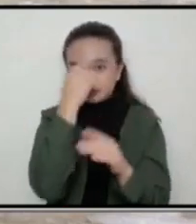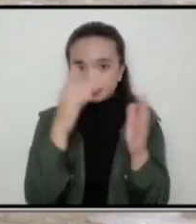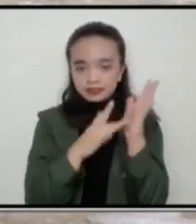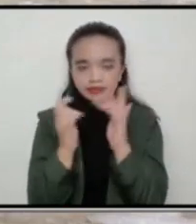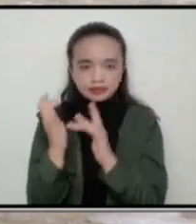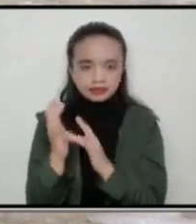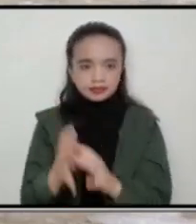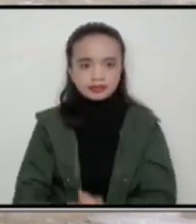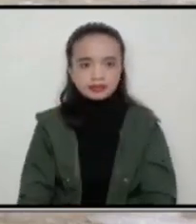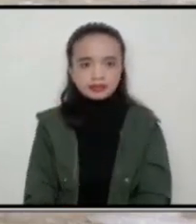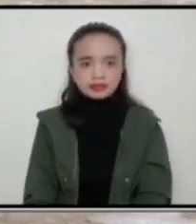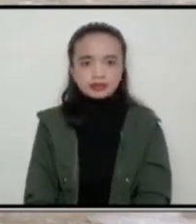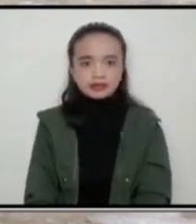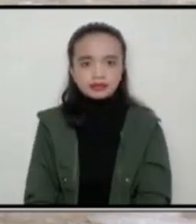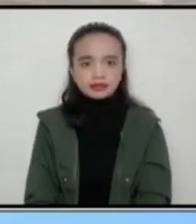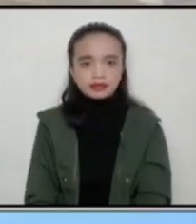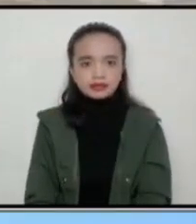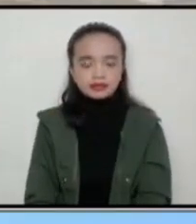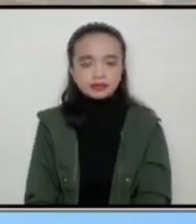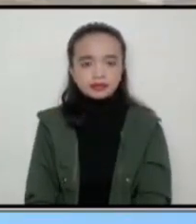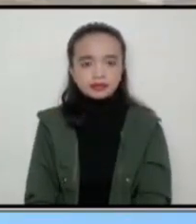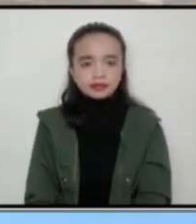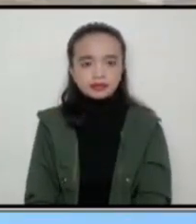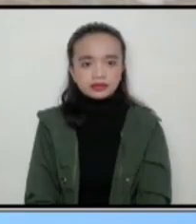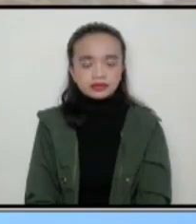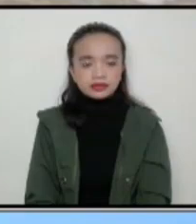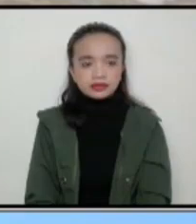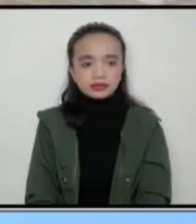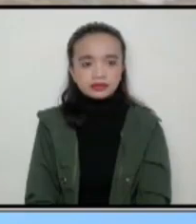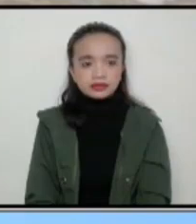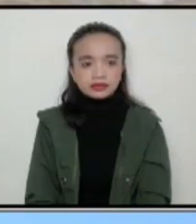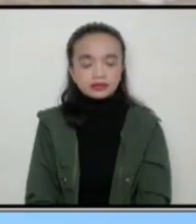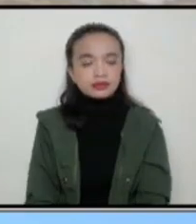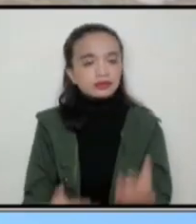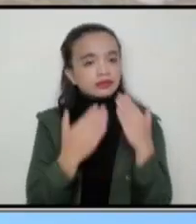para sa bayan. Maraming salamat, Su Jin Kim.